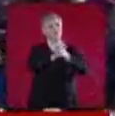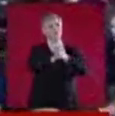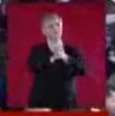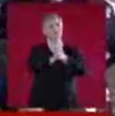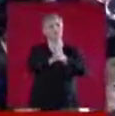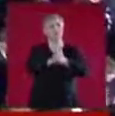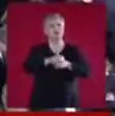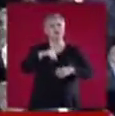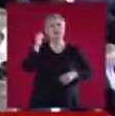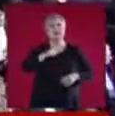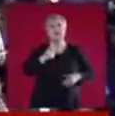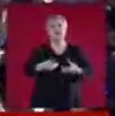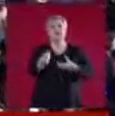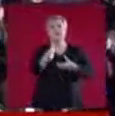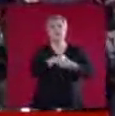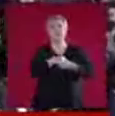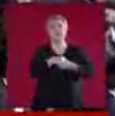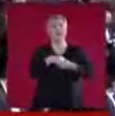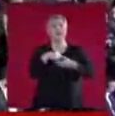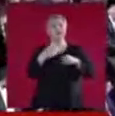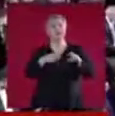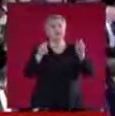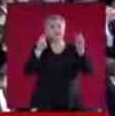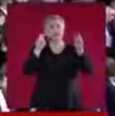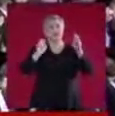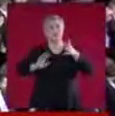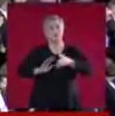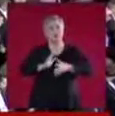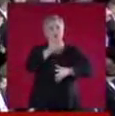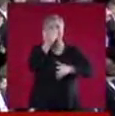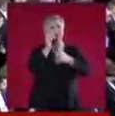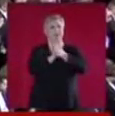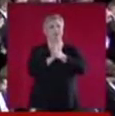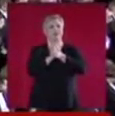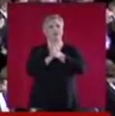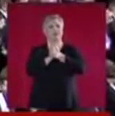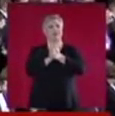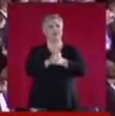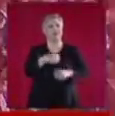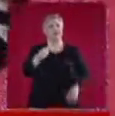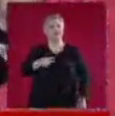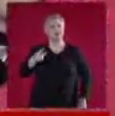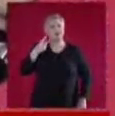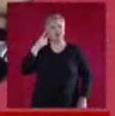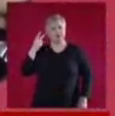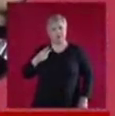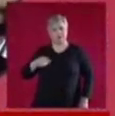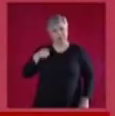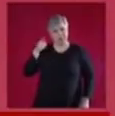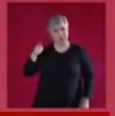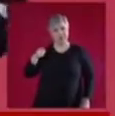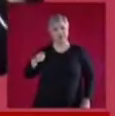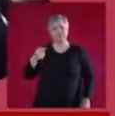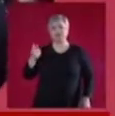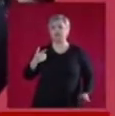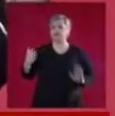προοδευτική συμμαχία και όσο περισσότερο οι αντίπαλοί μας γεμίζουν τα